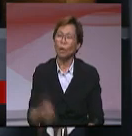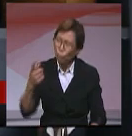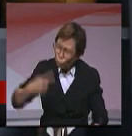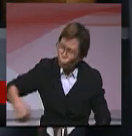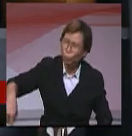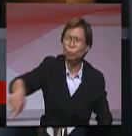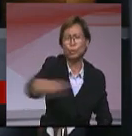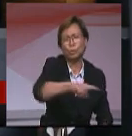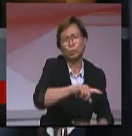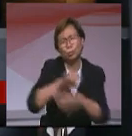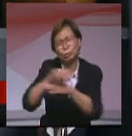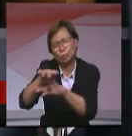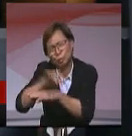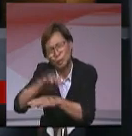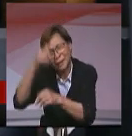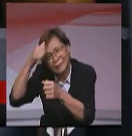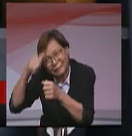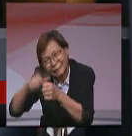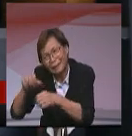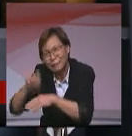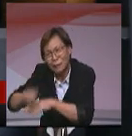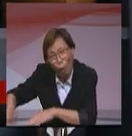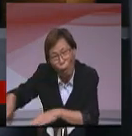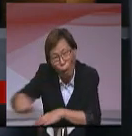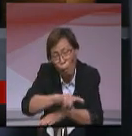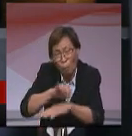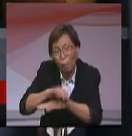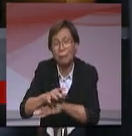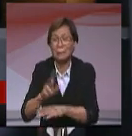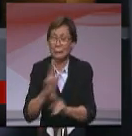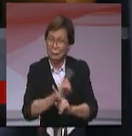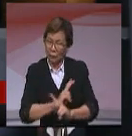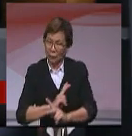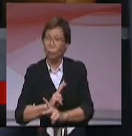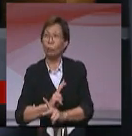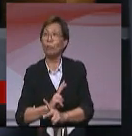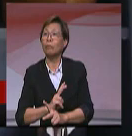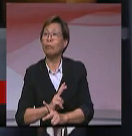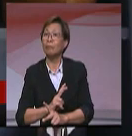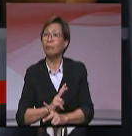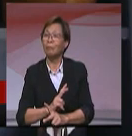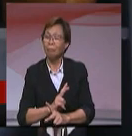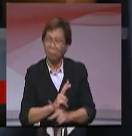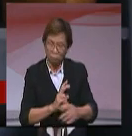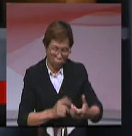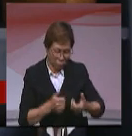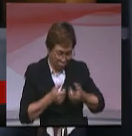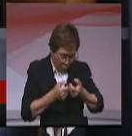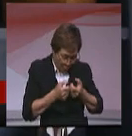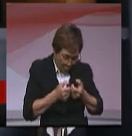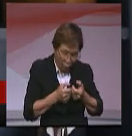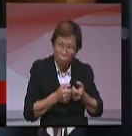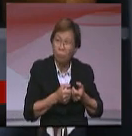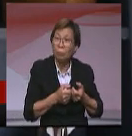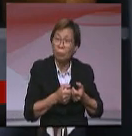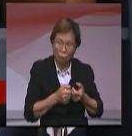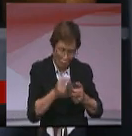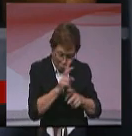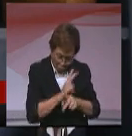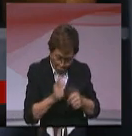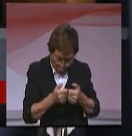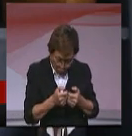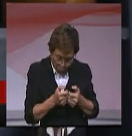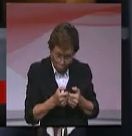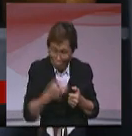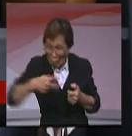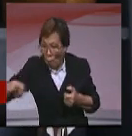dinasihatkan, diingatkan supaya berhati-hati sebelum menyebarkan sebarang kandungan yang